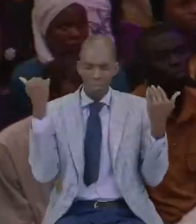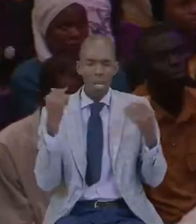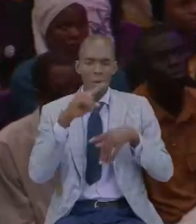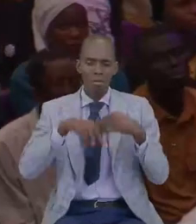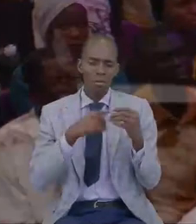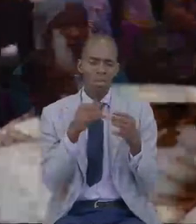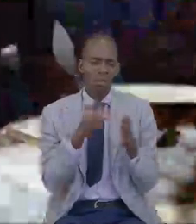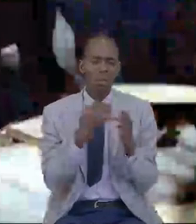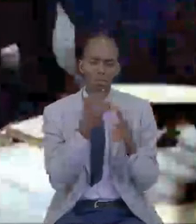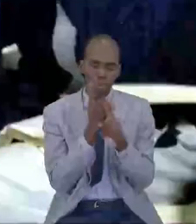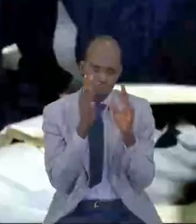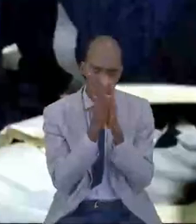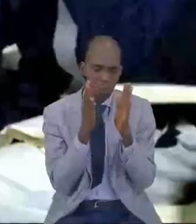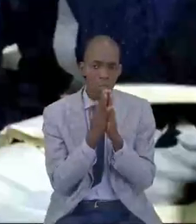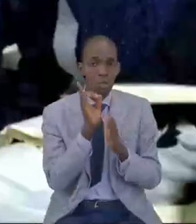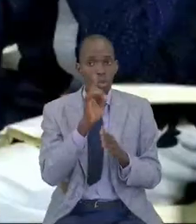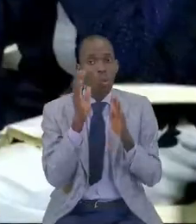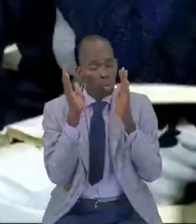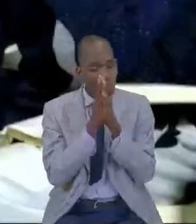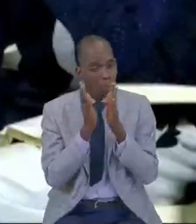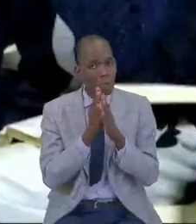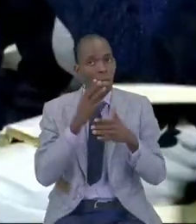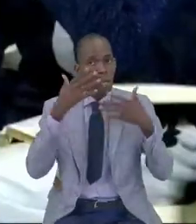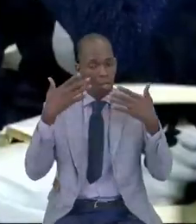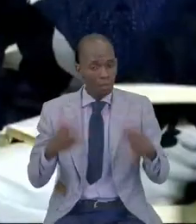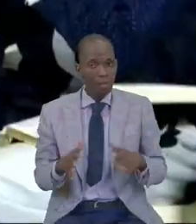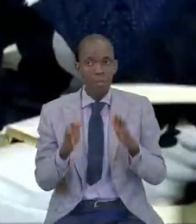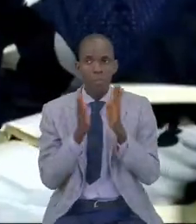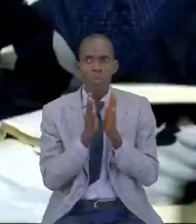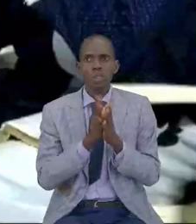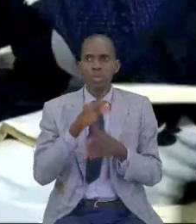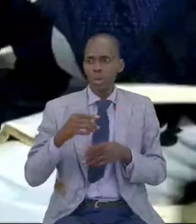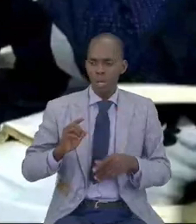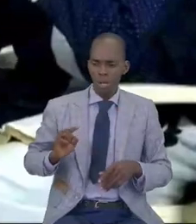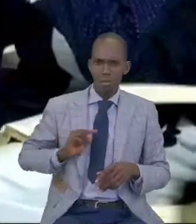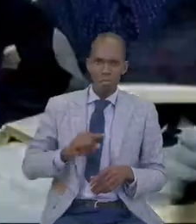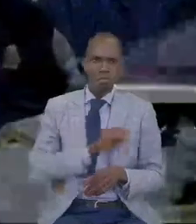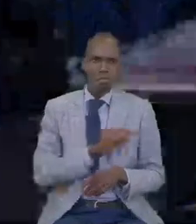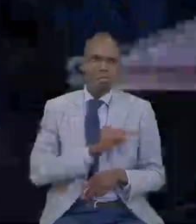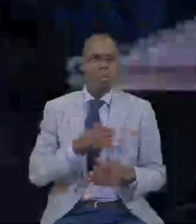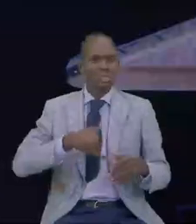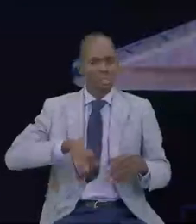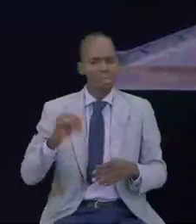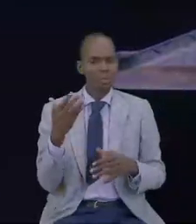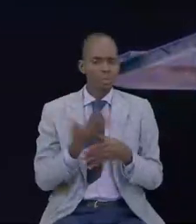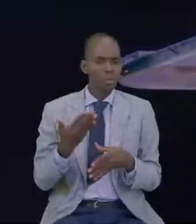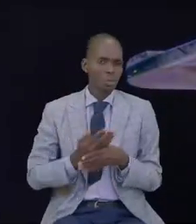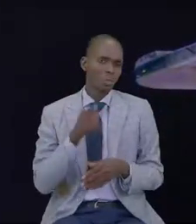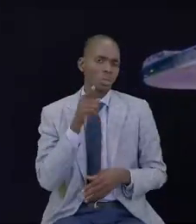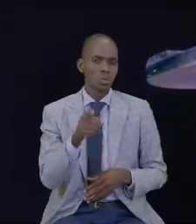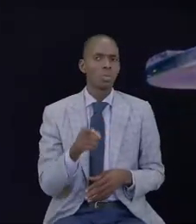Ta conscience est en train de te sonner. Et tu sais que si tu veux aller au ciel, tu dois régler